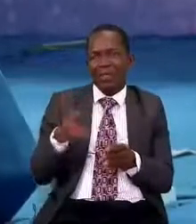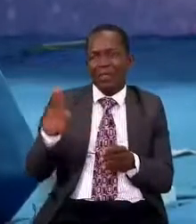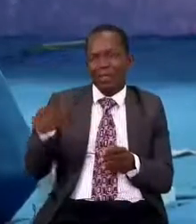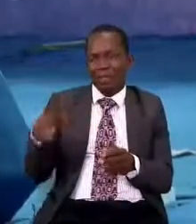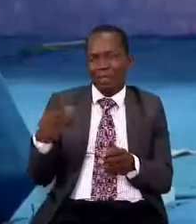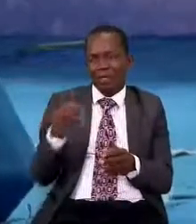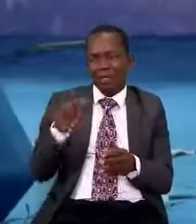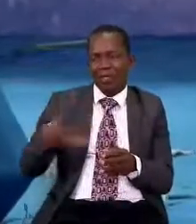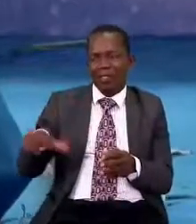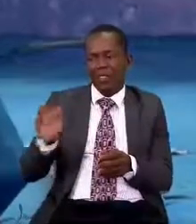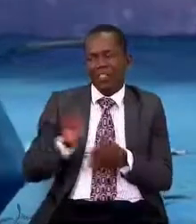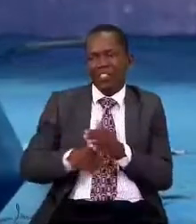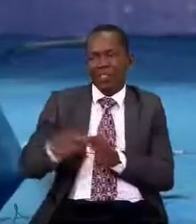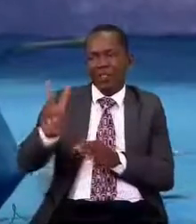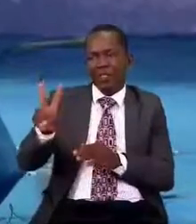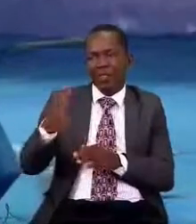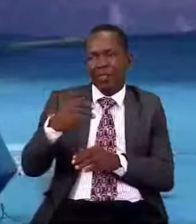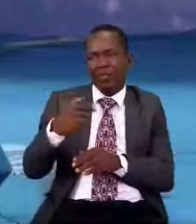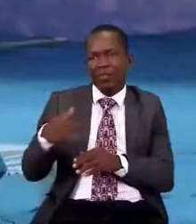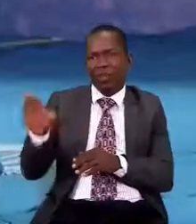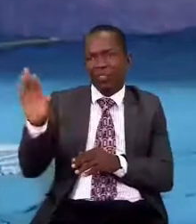verset 11.